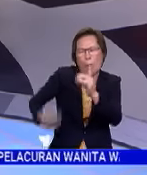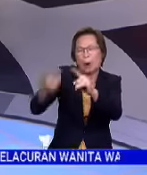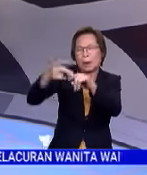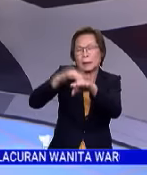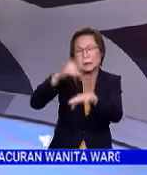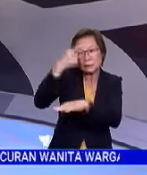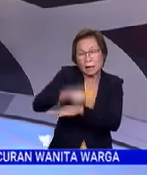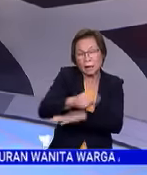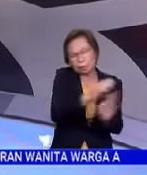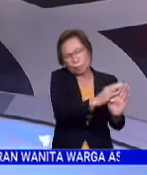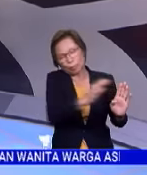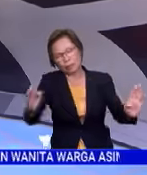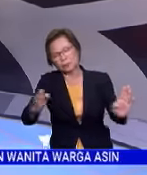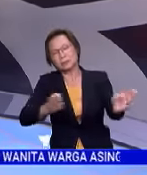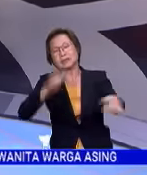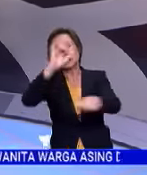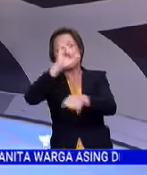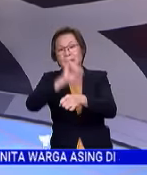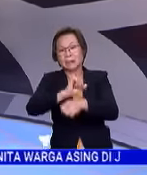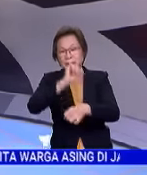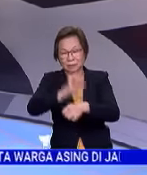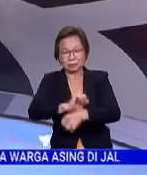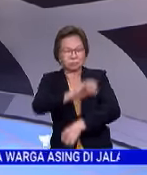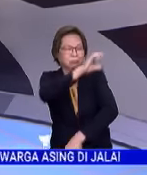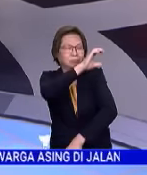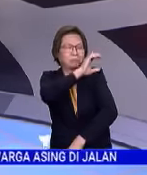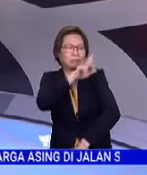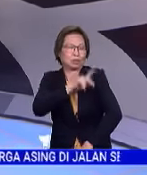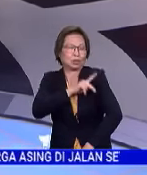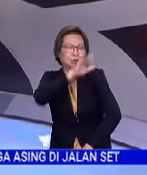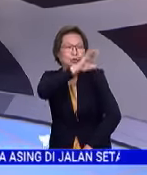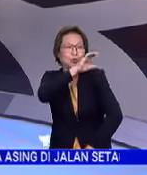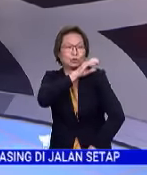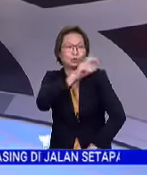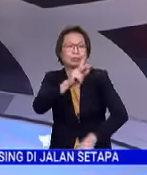Thailand sepanjang beliau berkhidmat sebagai ketua jurulatih kebangsaan.